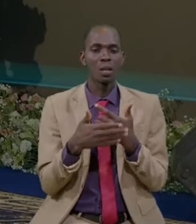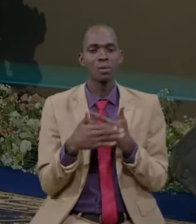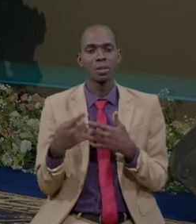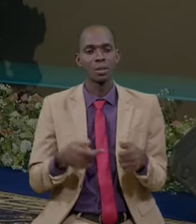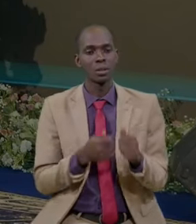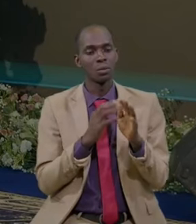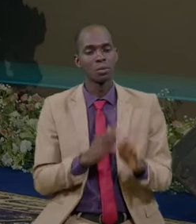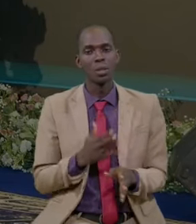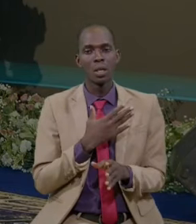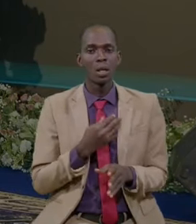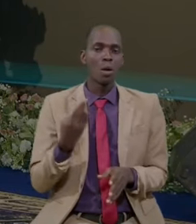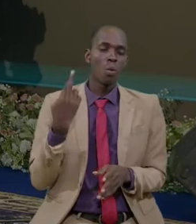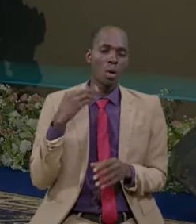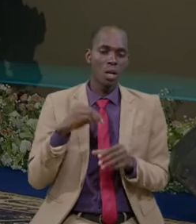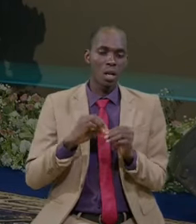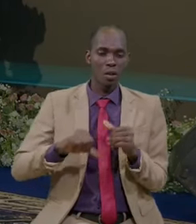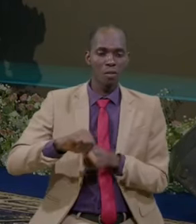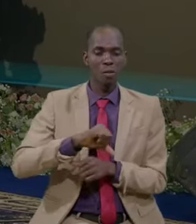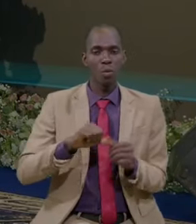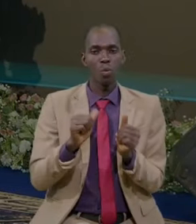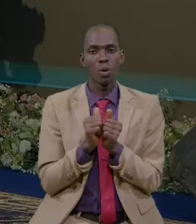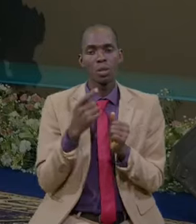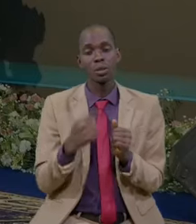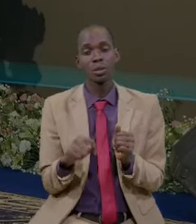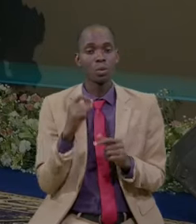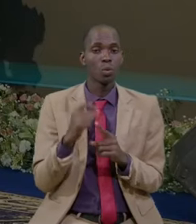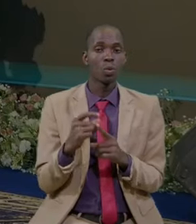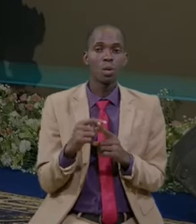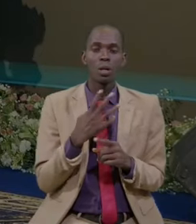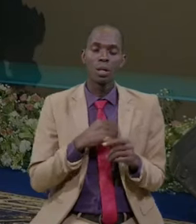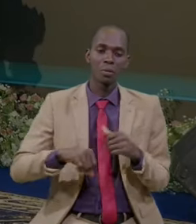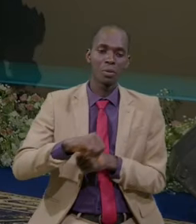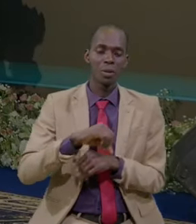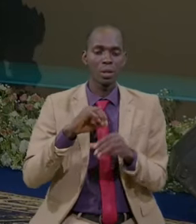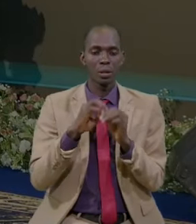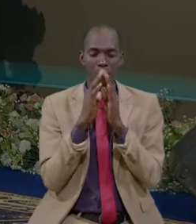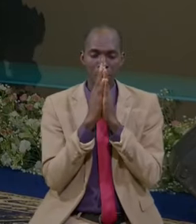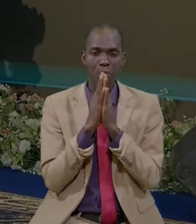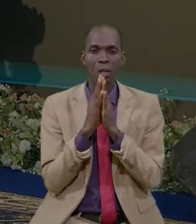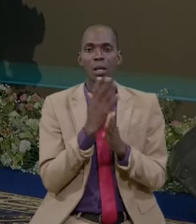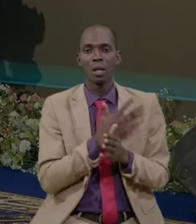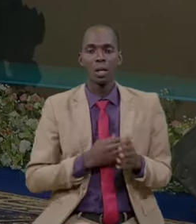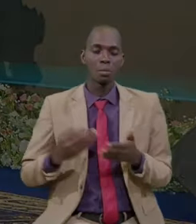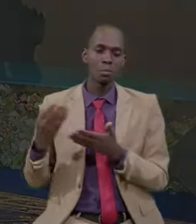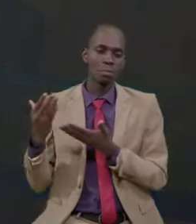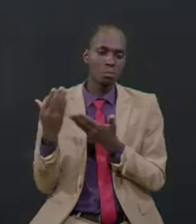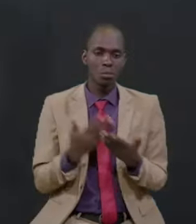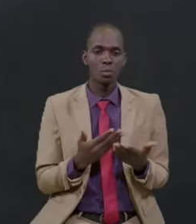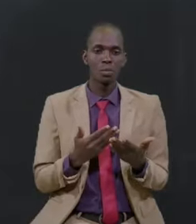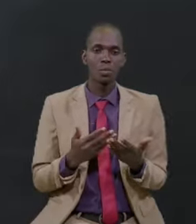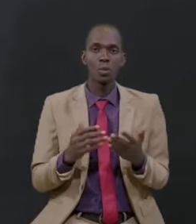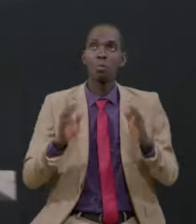dans la communion avec la parole, la communion dans la prière. Et les signes, les prodiges